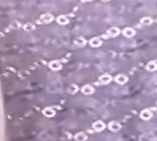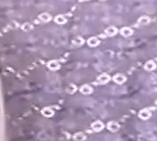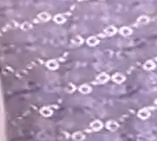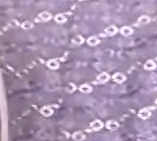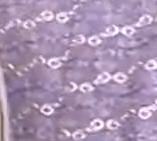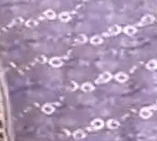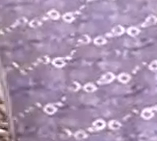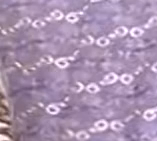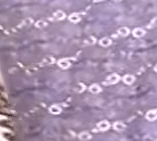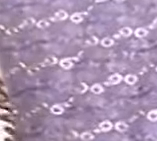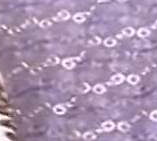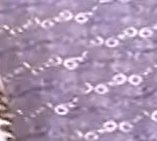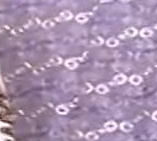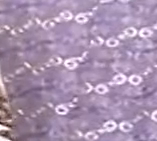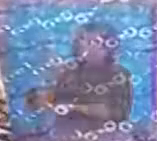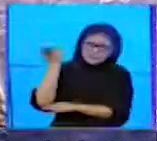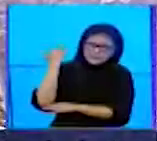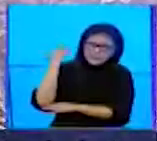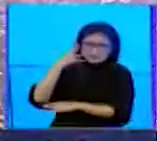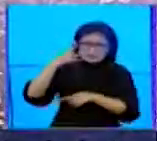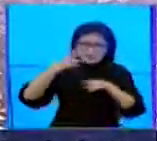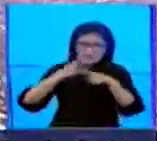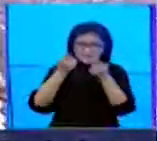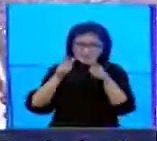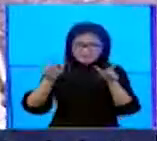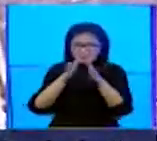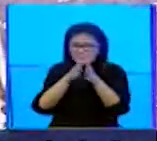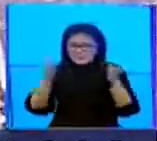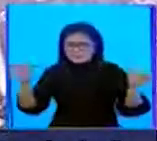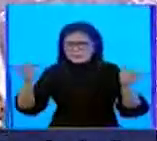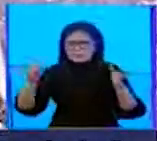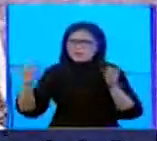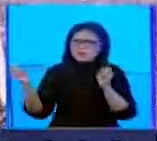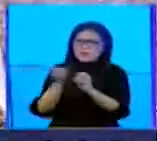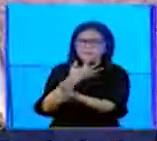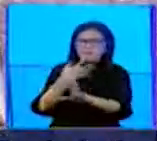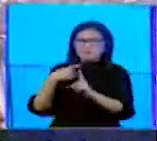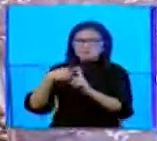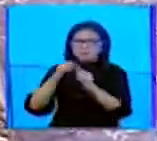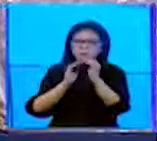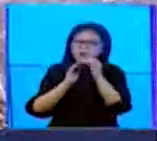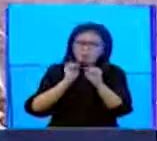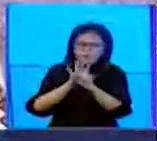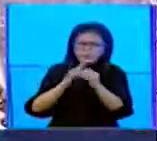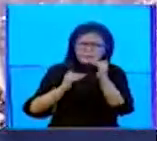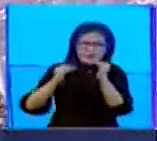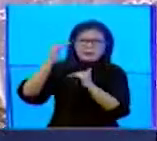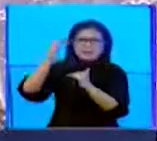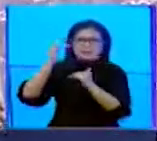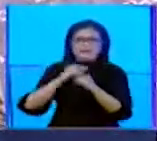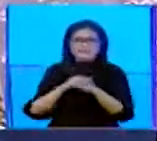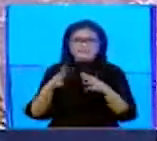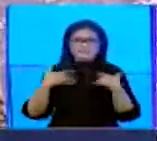pengalaman 3 kali libur panjang, itu menimbulkan adanya peningkatan penularan COVID. Mudah-mudahan di libur panjang